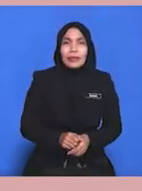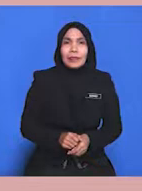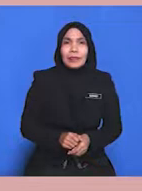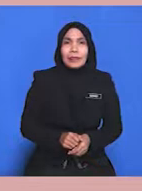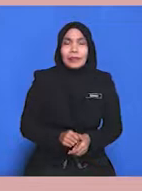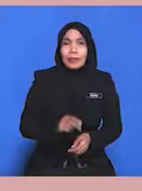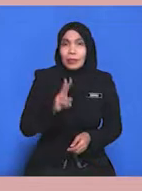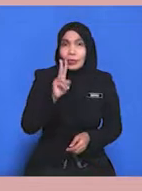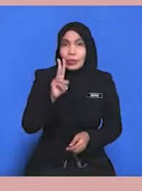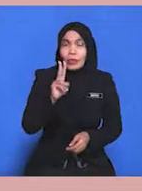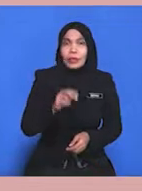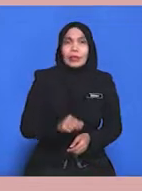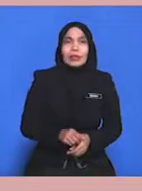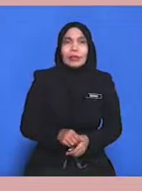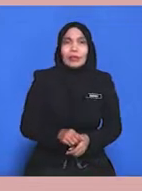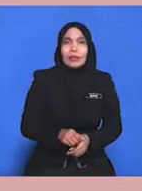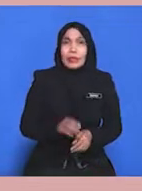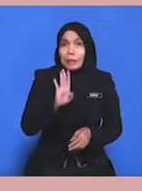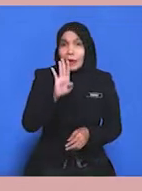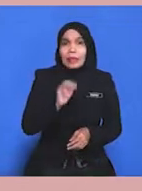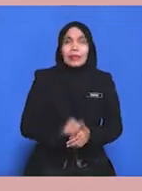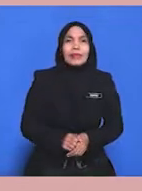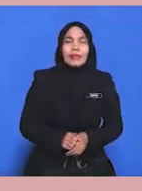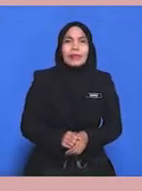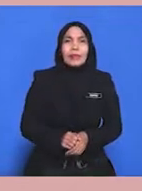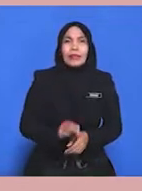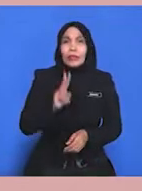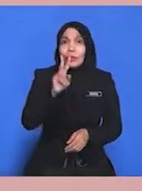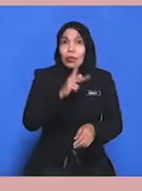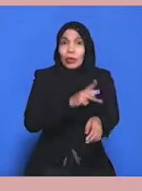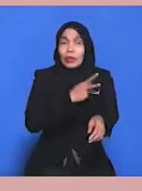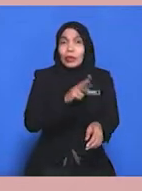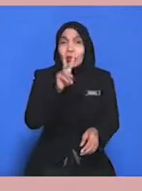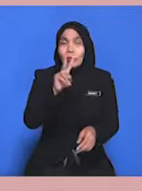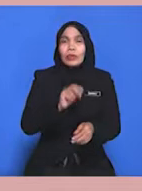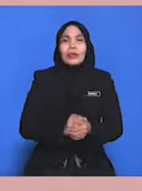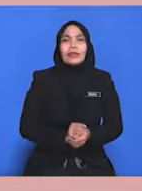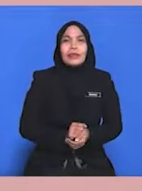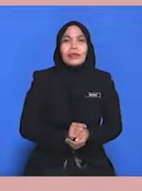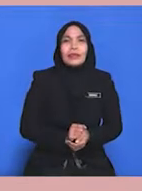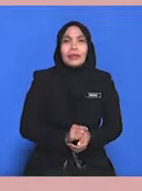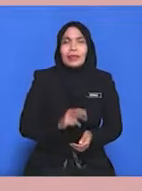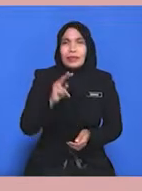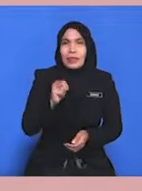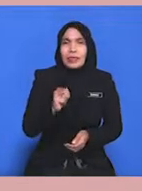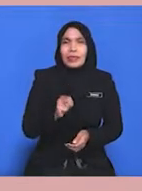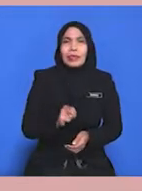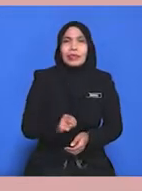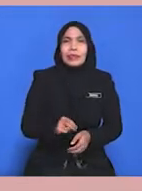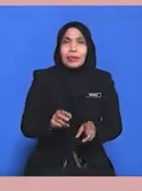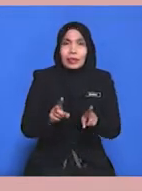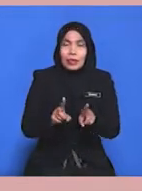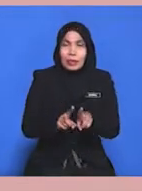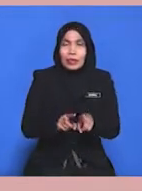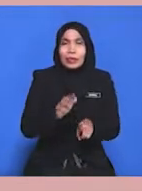iaitu 2 kuasa 2 bersamaan dengan 4, maka N yang bersamaan dengan 4 ditolak